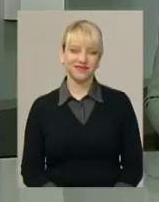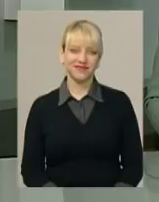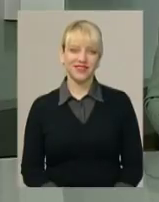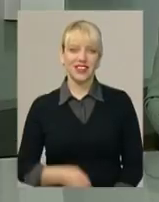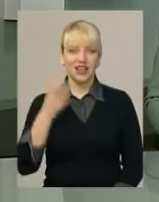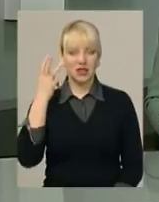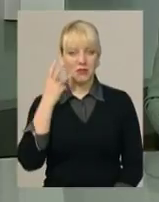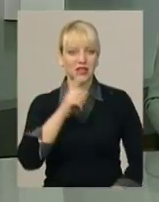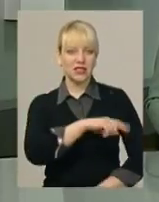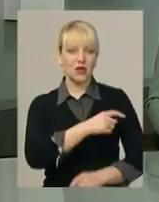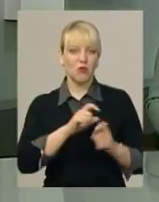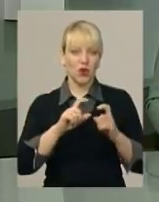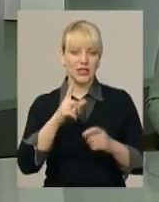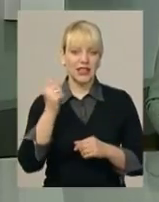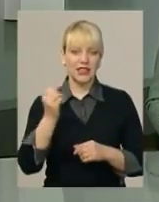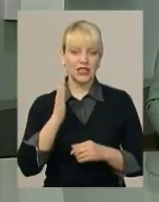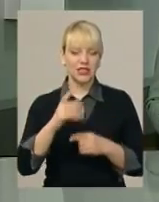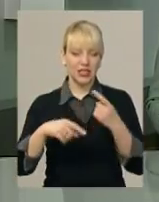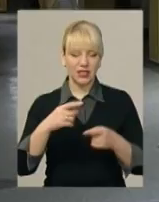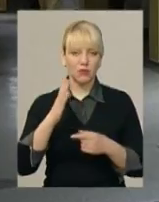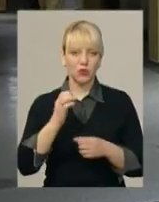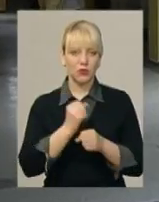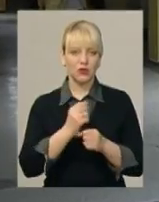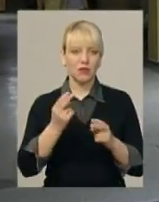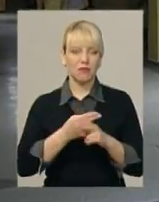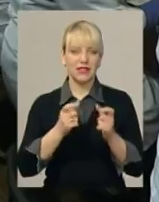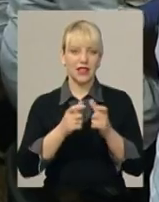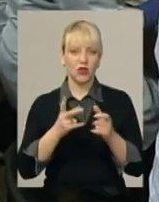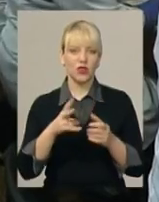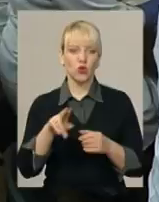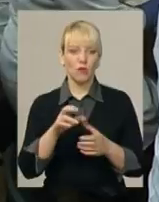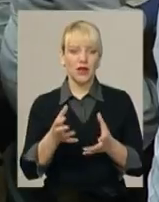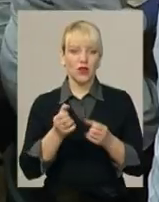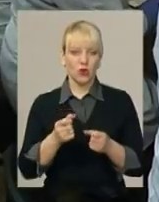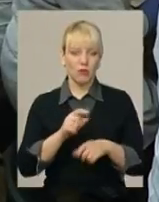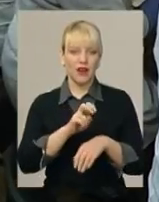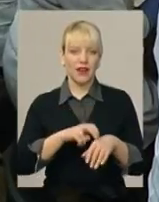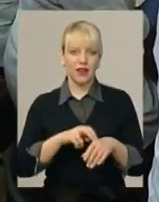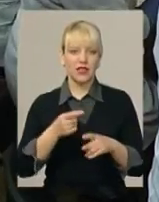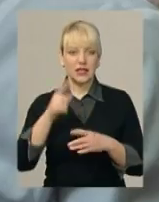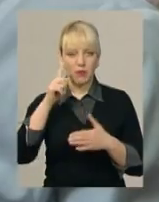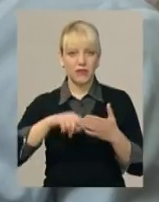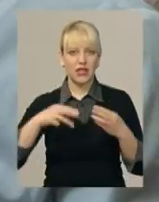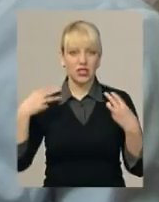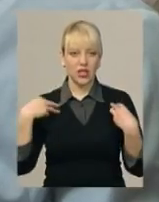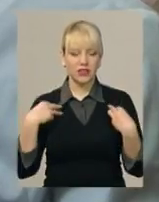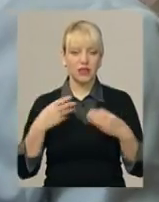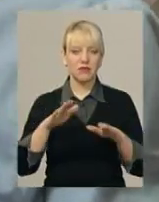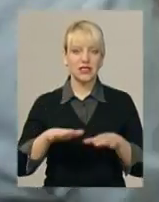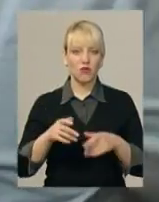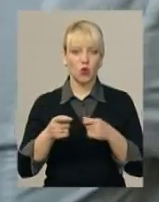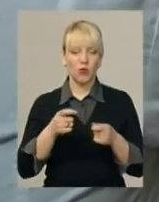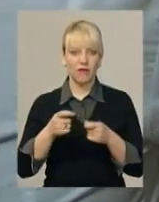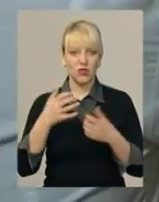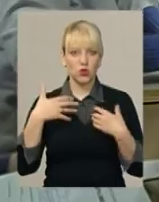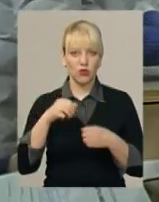Хмельницькі поліклініки за тиждень працюватимуть без талонів на прийом до лікарів, запевнив начальник місцевого управління охорони здоров'я Борис Ткач.